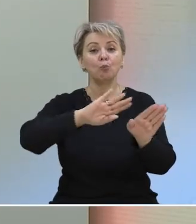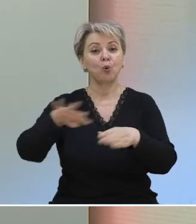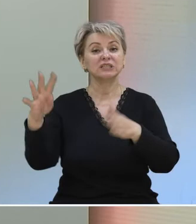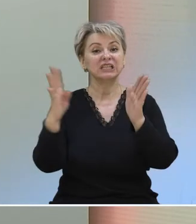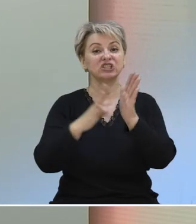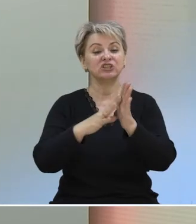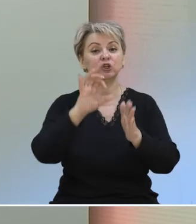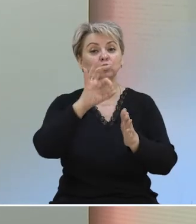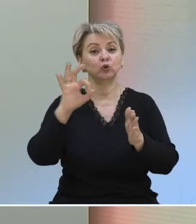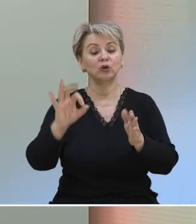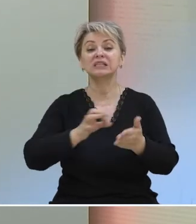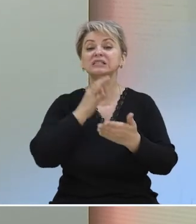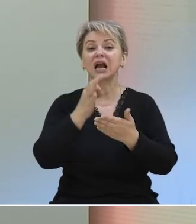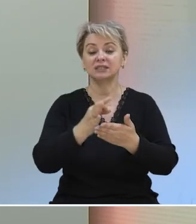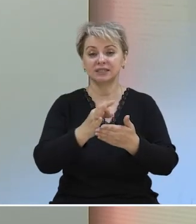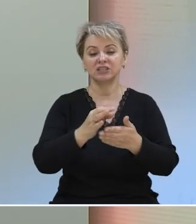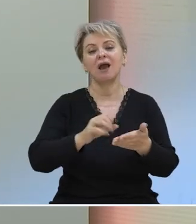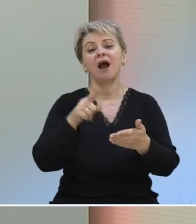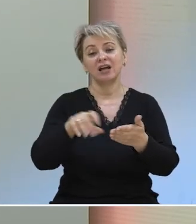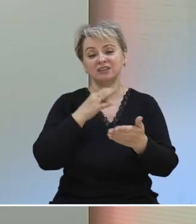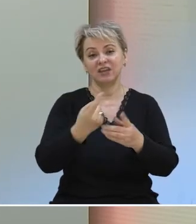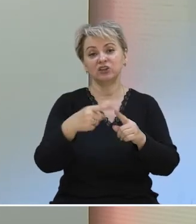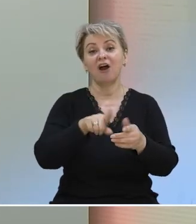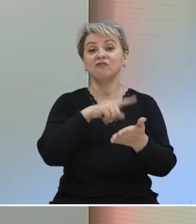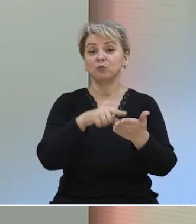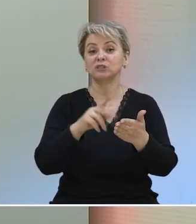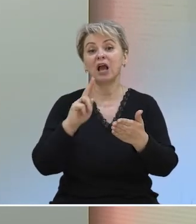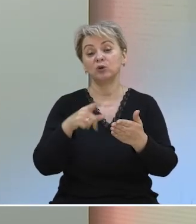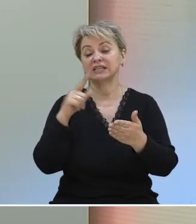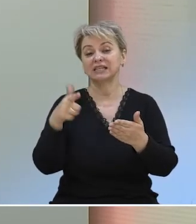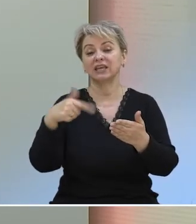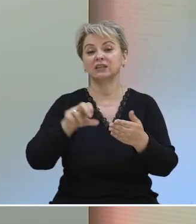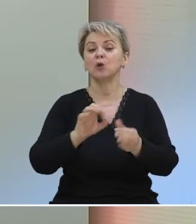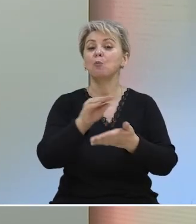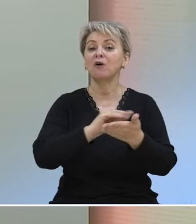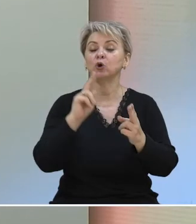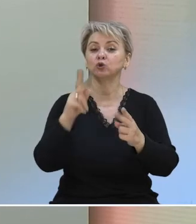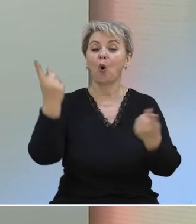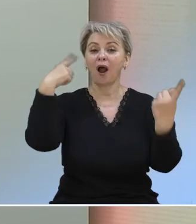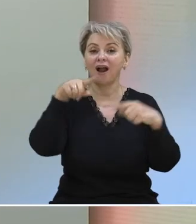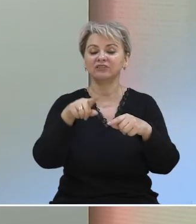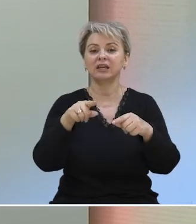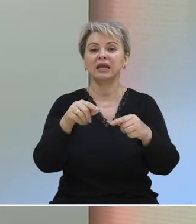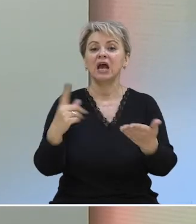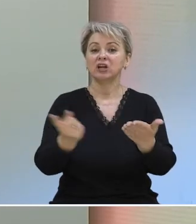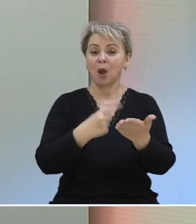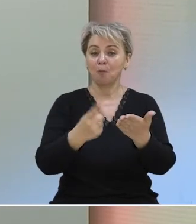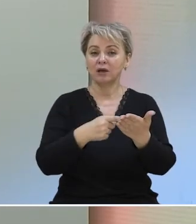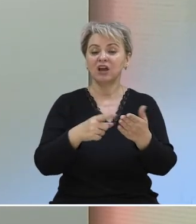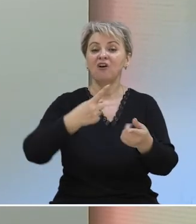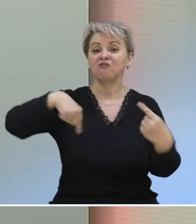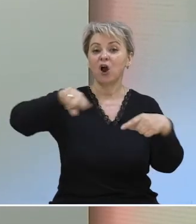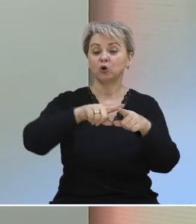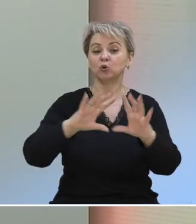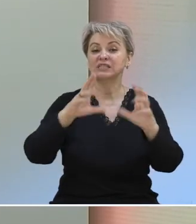201-79-00 после 9:00 и сказать ответ на вопрос, который задал Геннадий. Еще раз повторю его. Кто автор